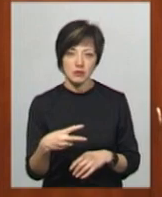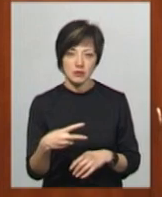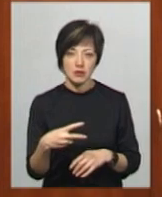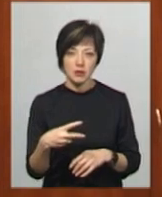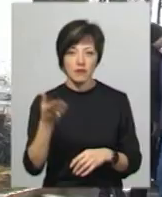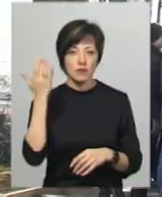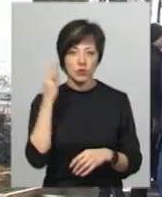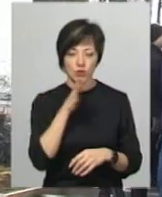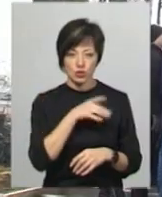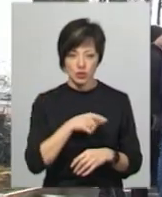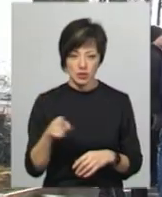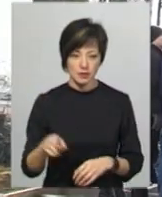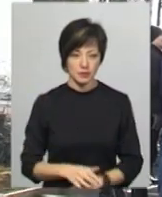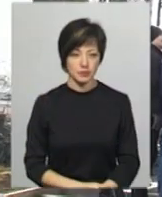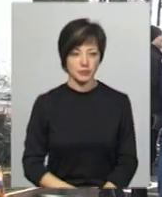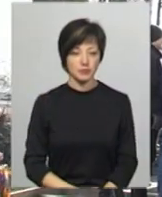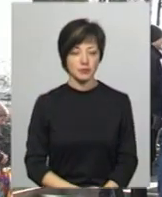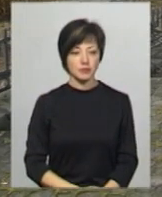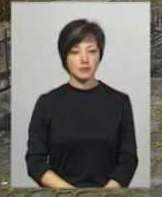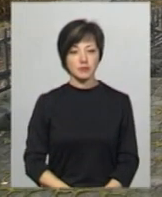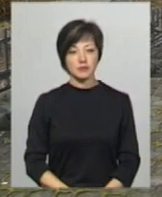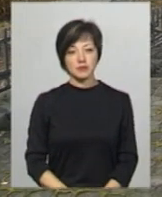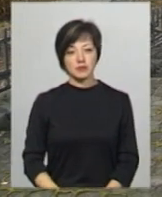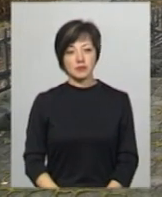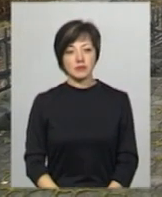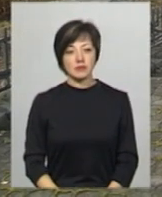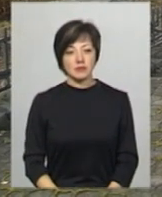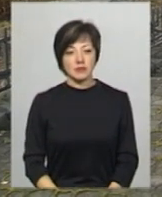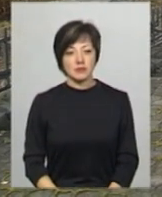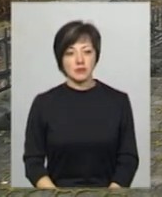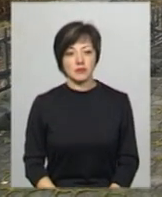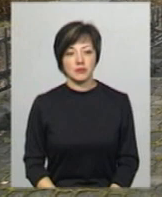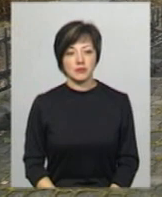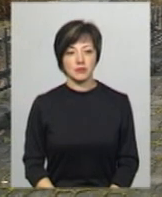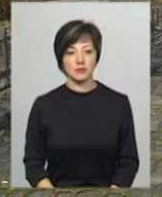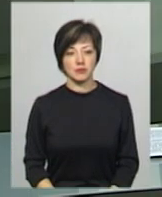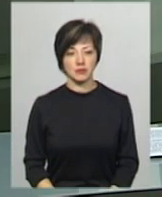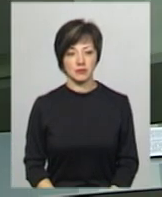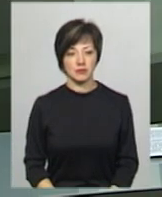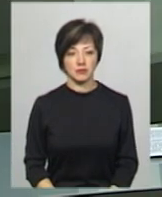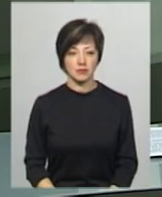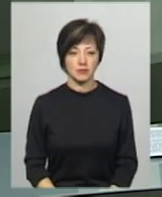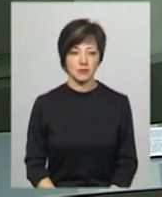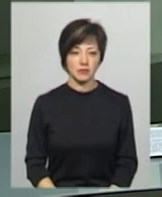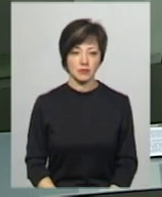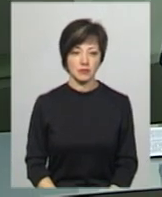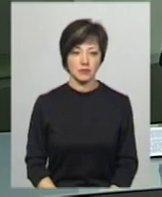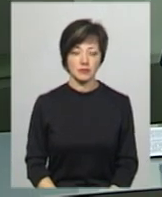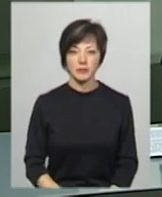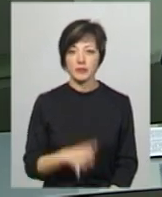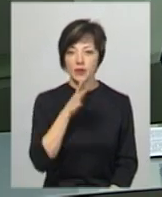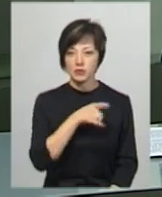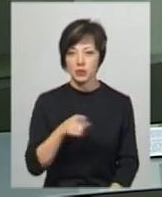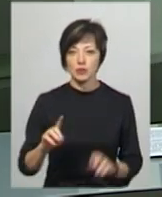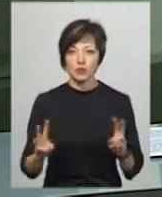120 в той час. Тетяна Ворожцова, Олександр Горішевський, Іван Мовчан, новини Поділля, Центр. Під час пожежі сьогодні